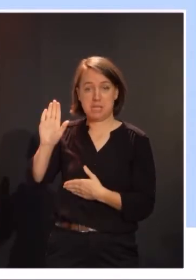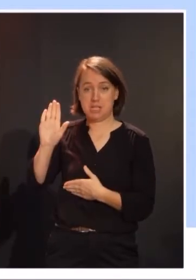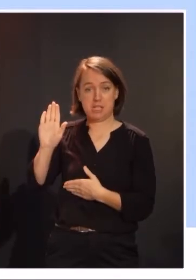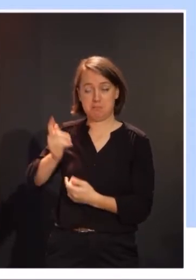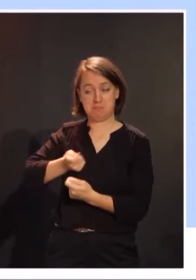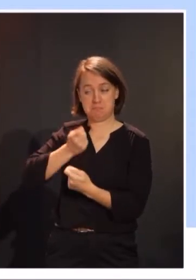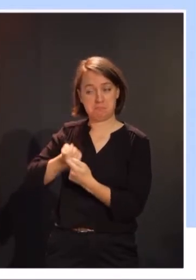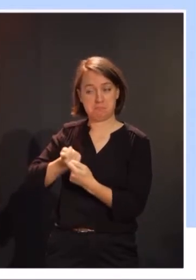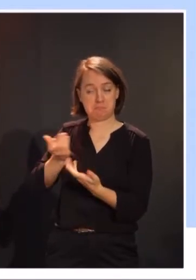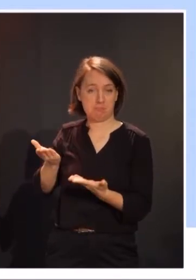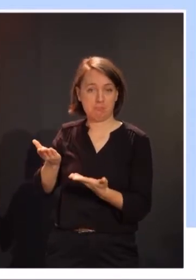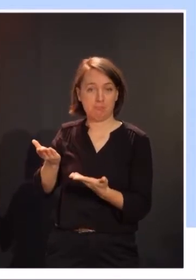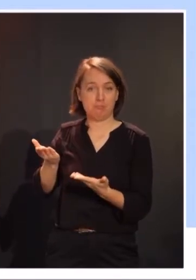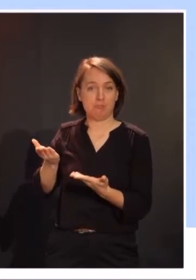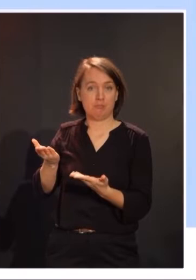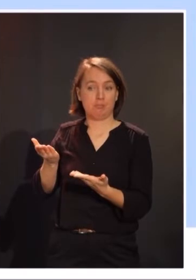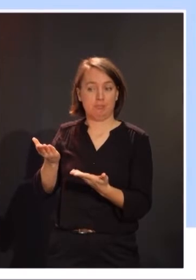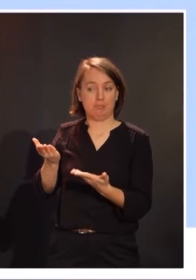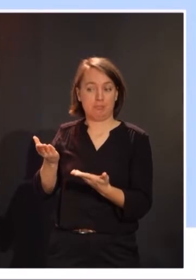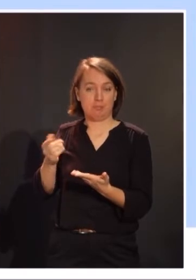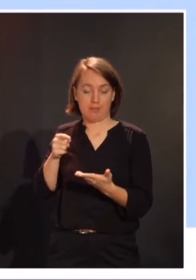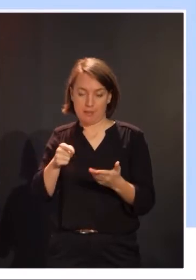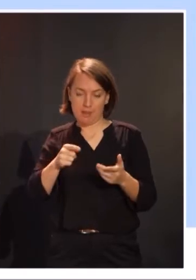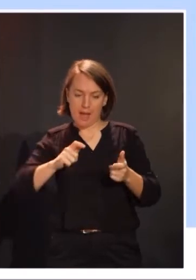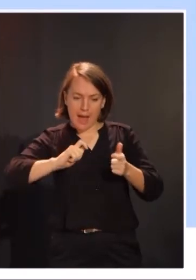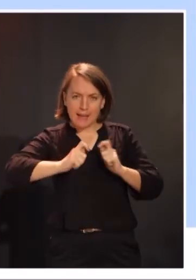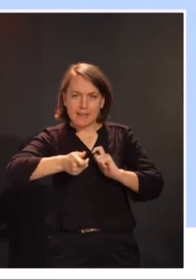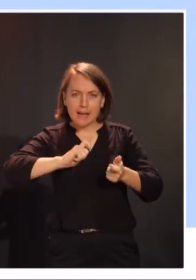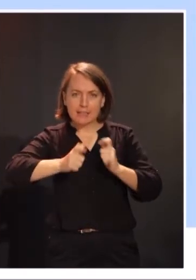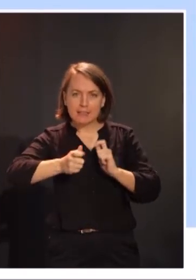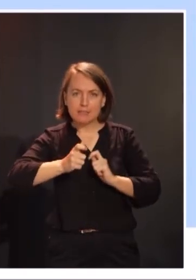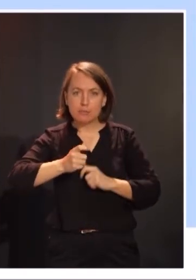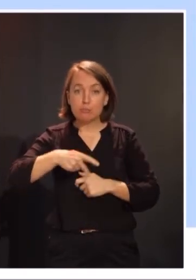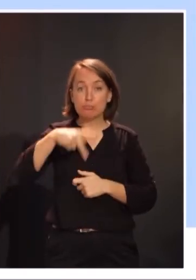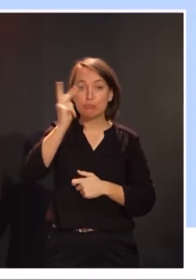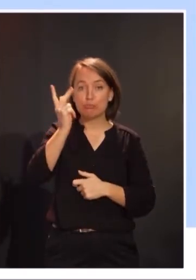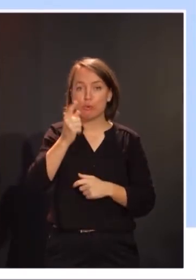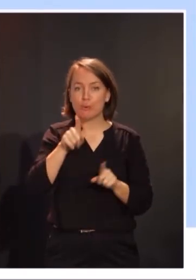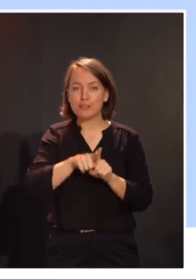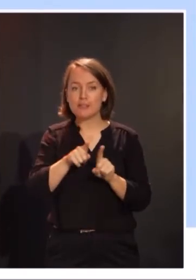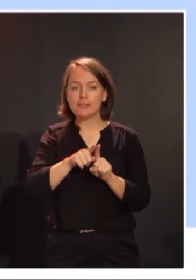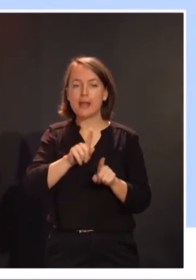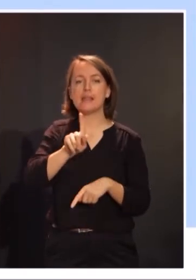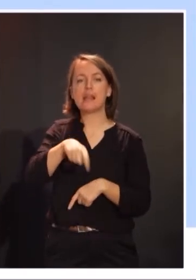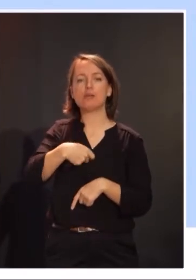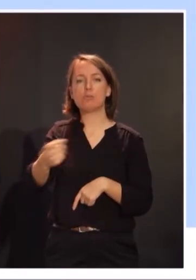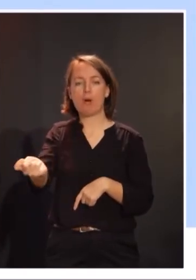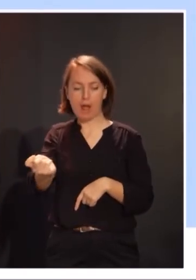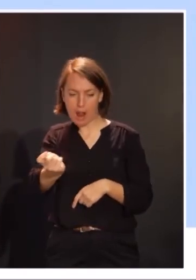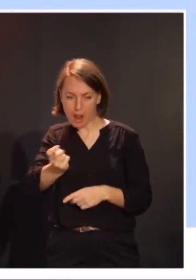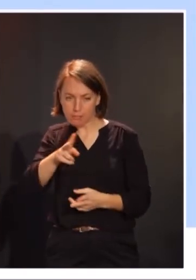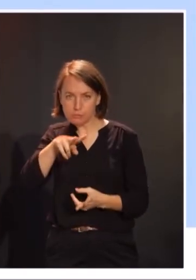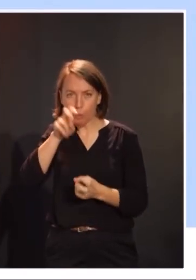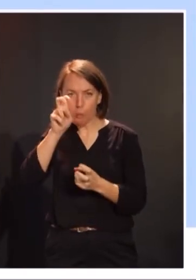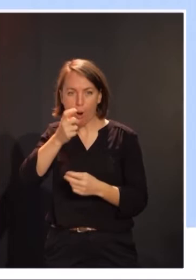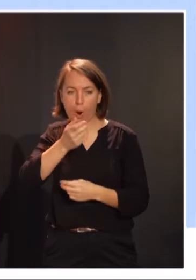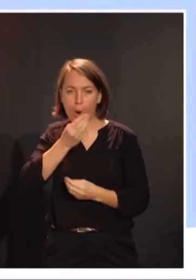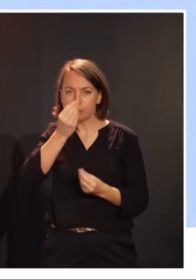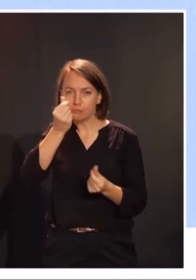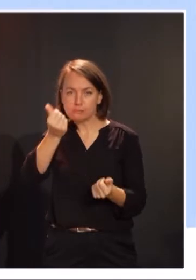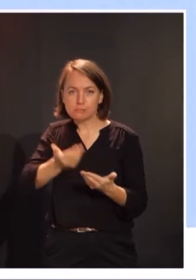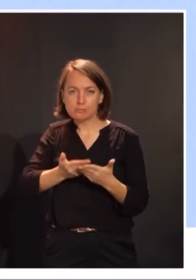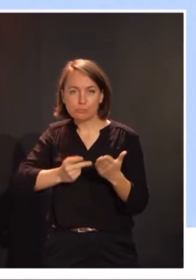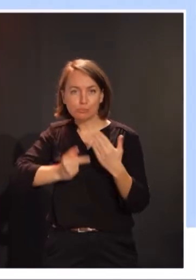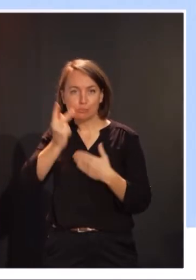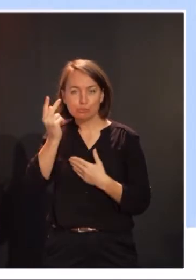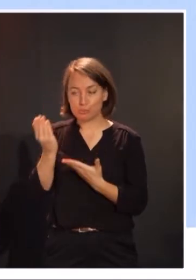c'est quelque chose qui était beaucoup plus interactif, beaucoup plus intuitif dans l'apprentissage. Alors ça va nécessiter, j'y reviendrai